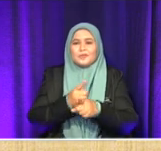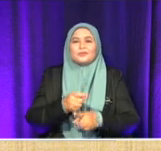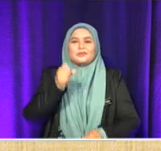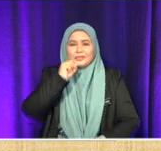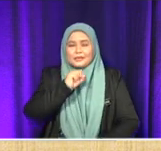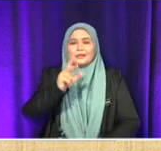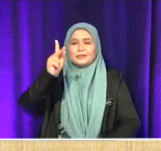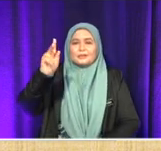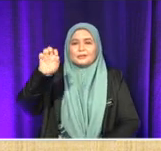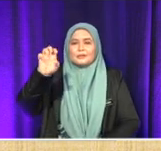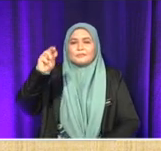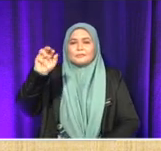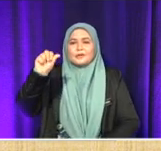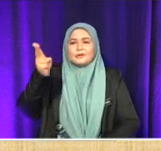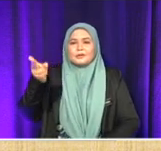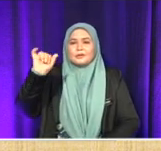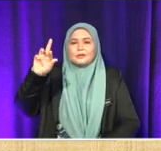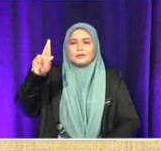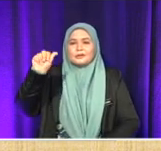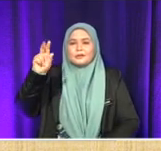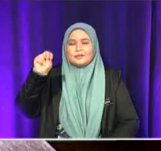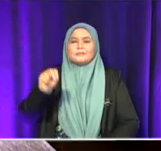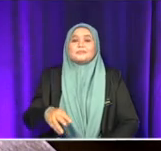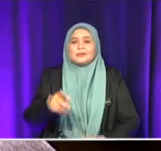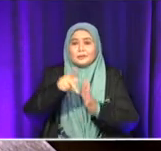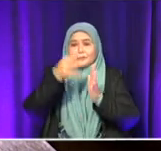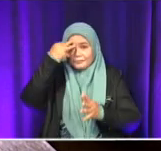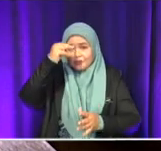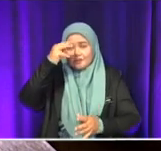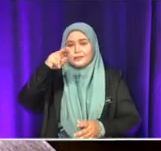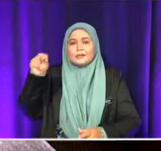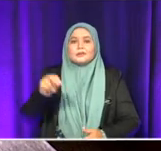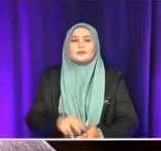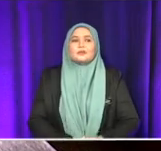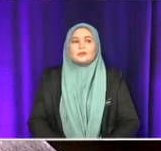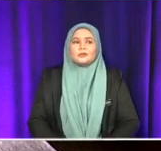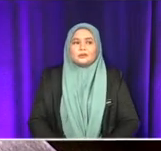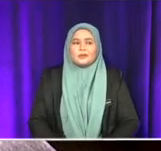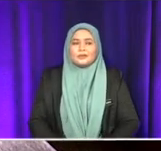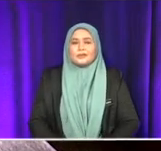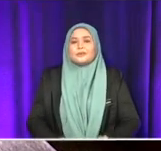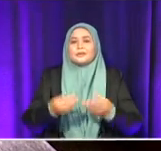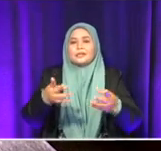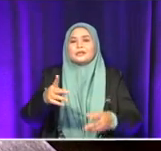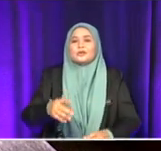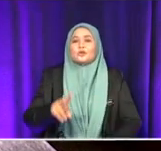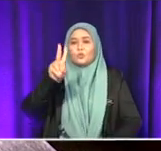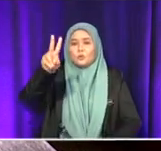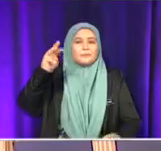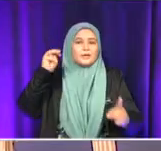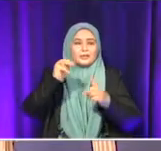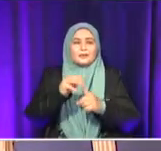Oke kita Berikan dia 2 maka kita berikan dua marka bagus